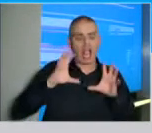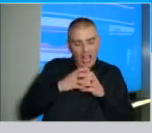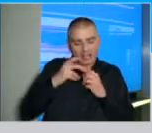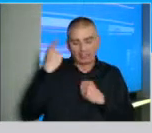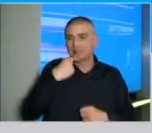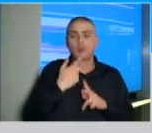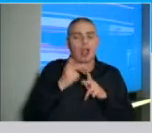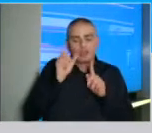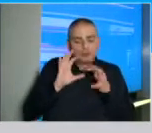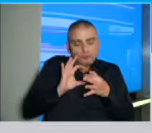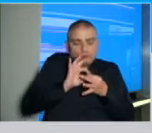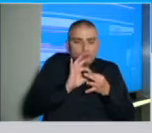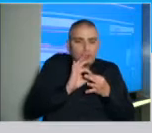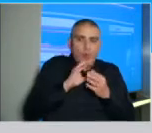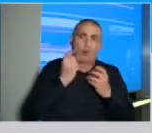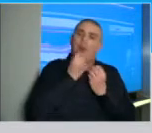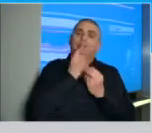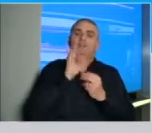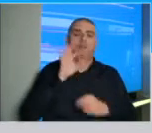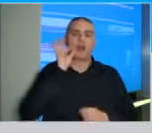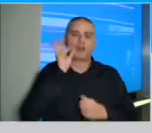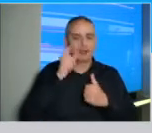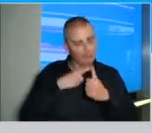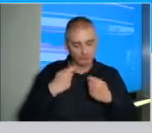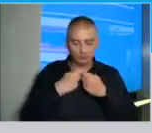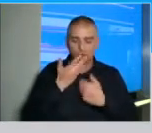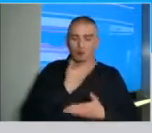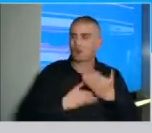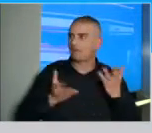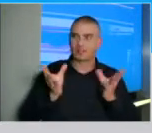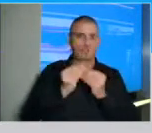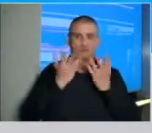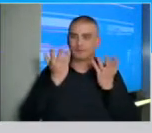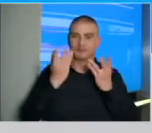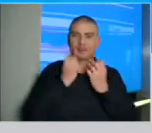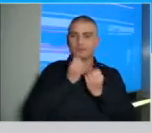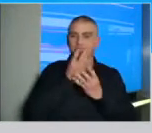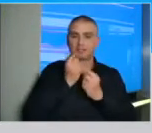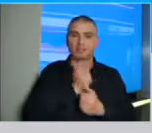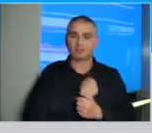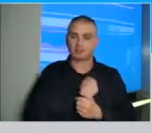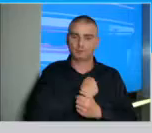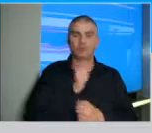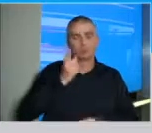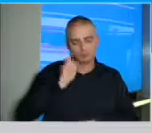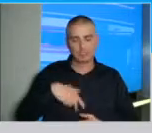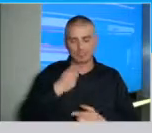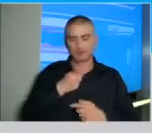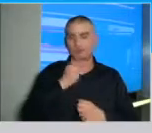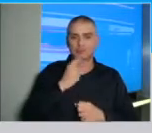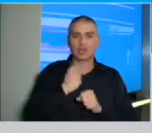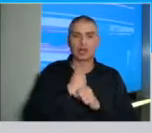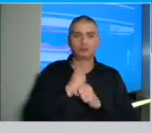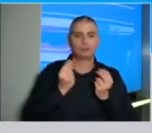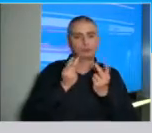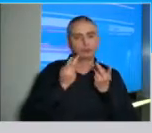התחברו למסרים על הקנאביס בשיתוף המסרים הדתיים. הוא צריך לייצר משהו